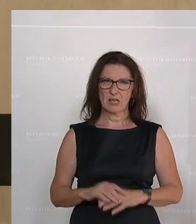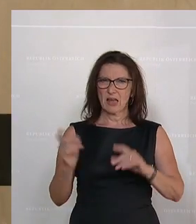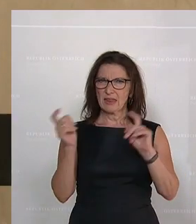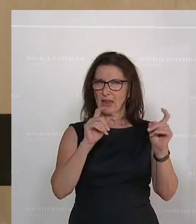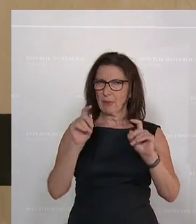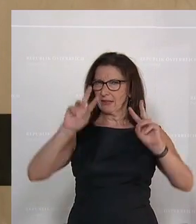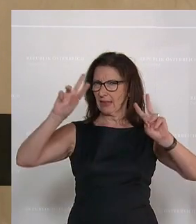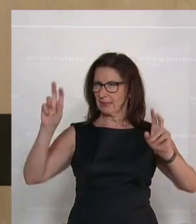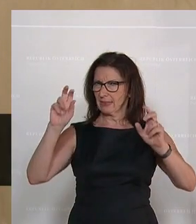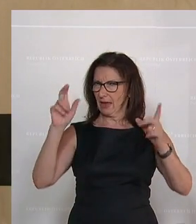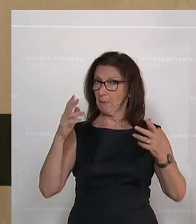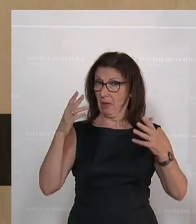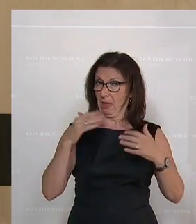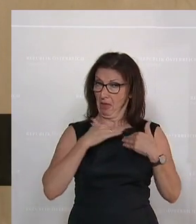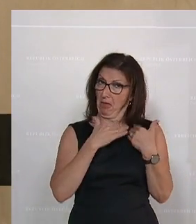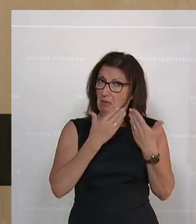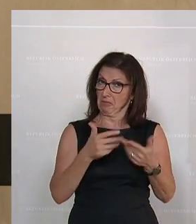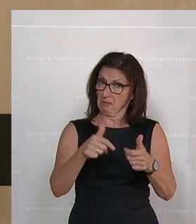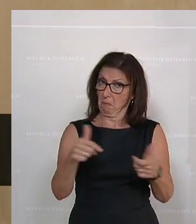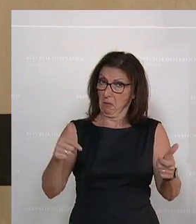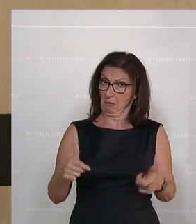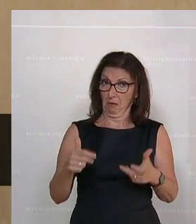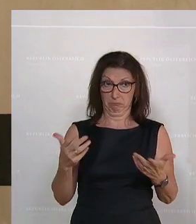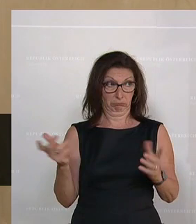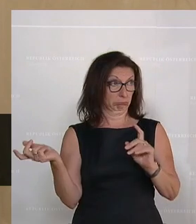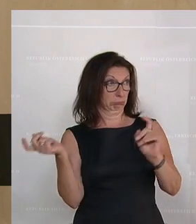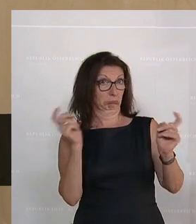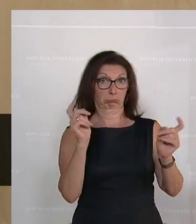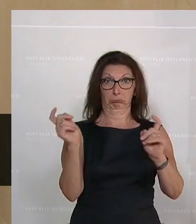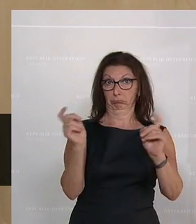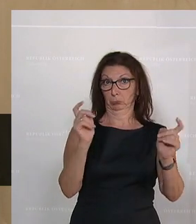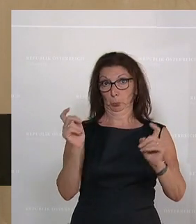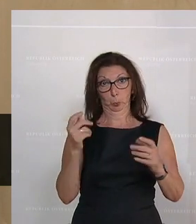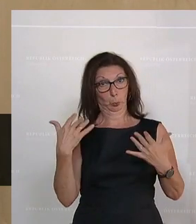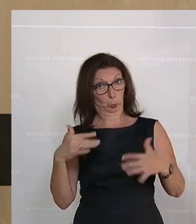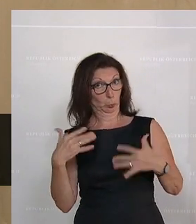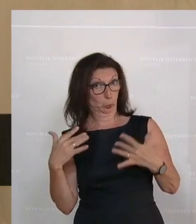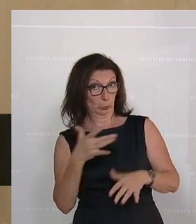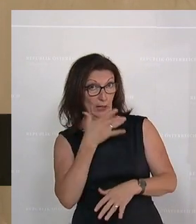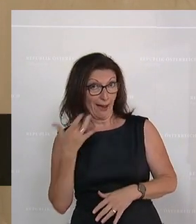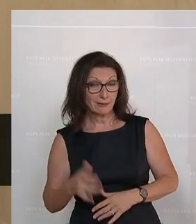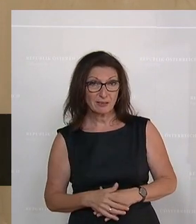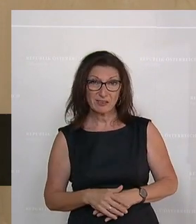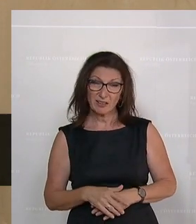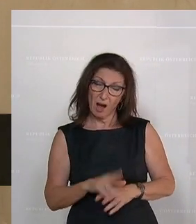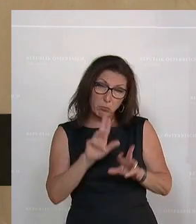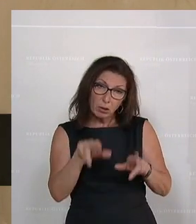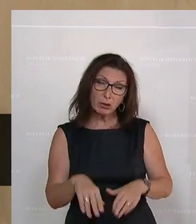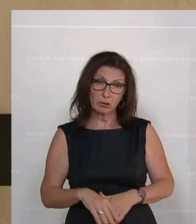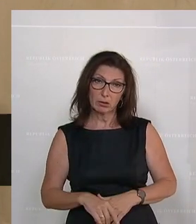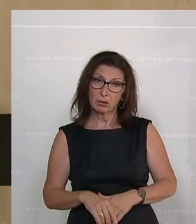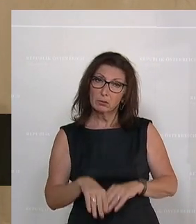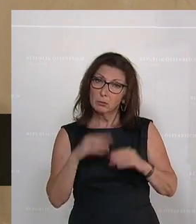entlastungspaket wird heute ist er leidenschaftlich geführt und das ist auch angebracht weil für viele menschen